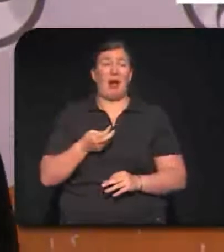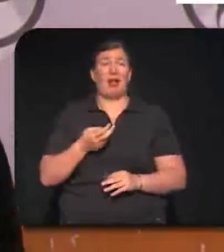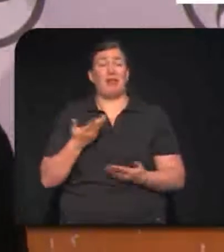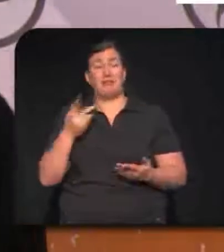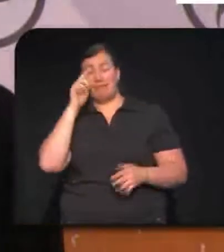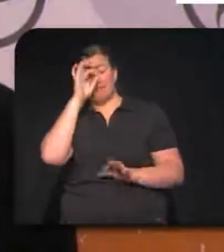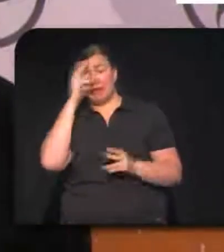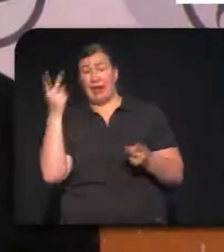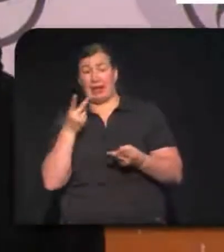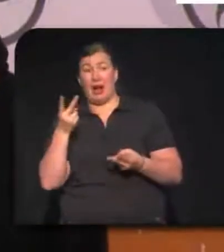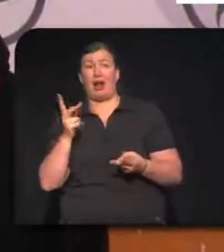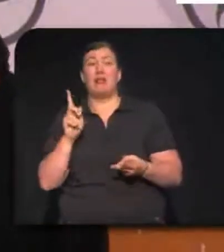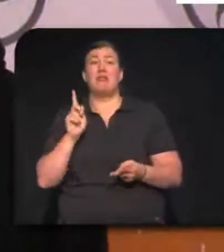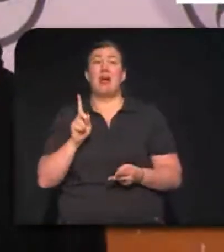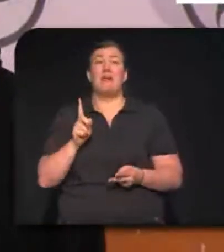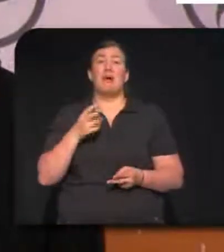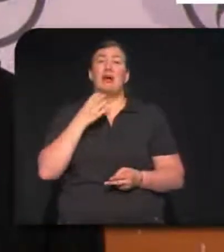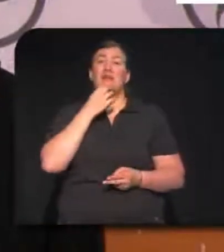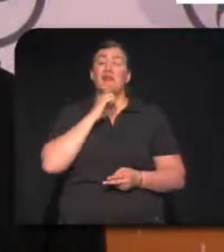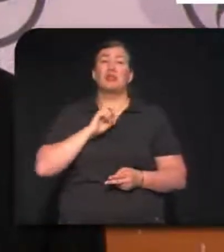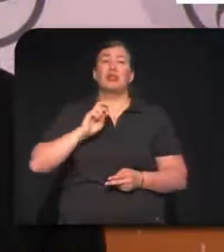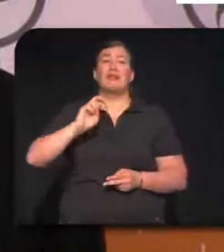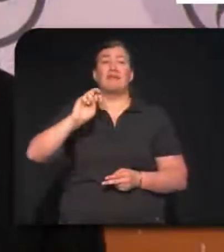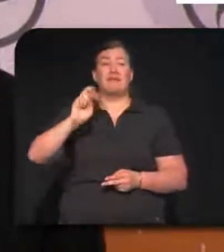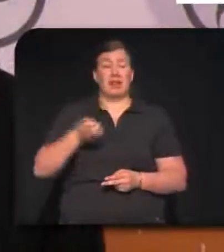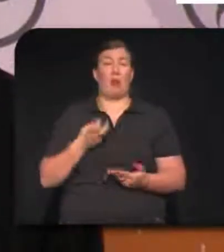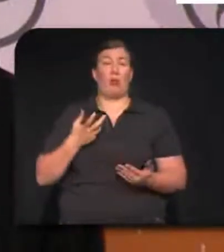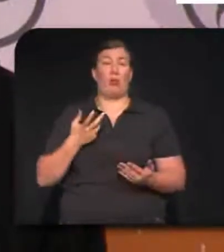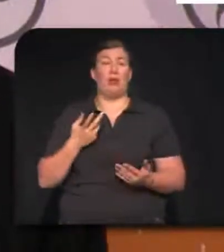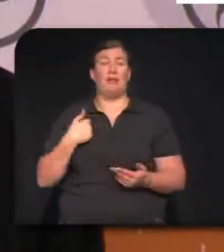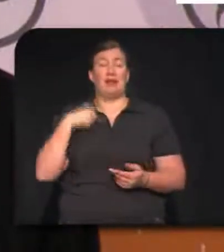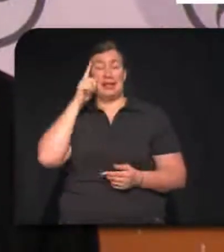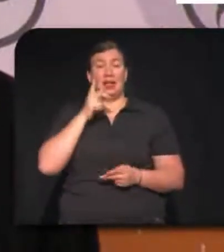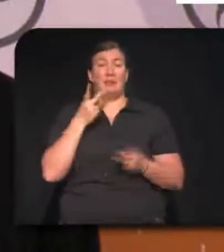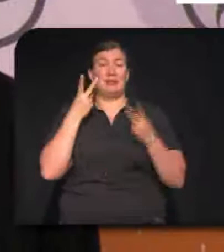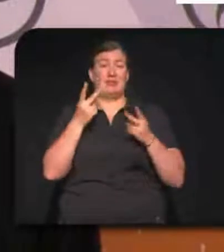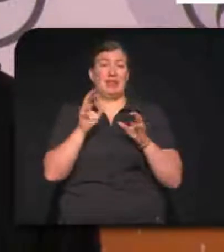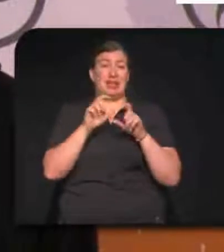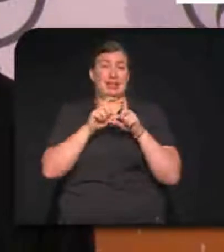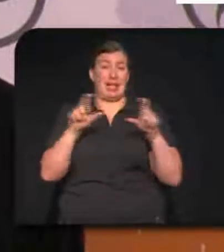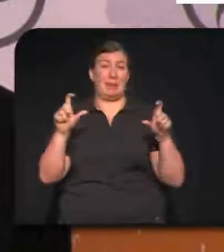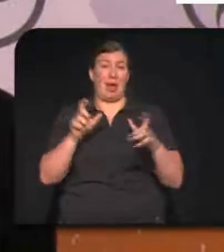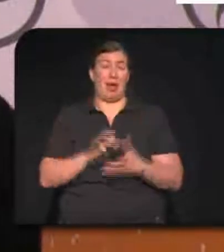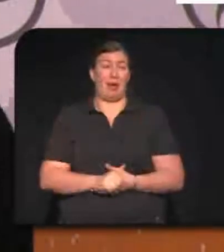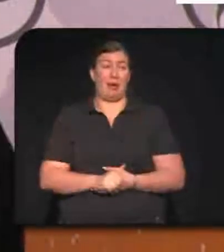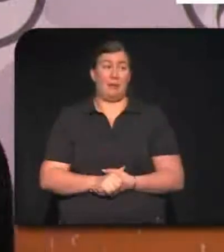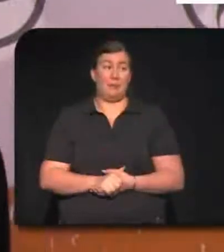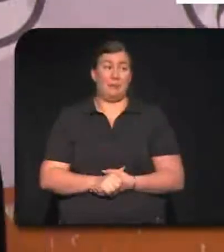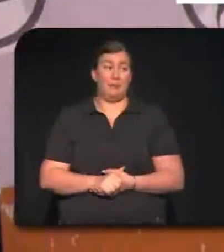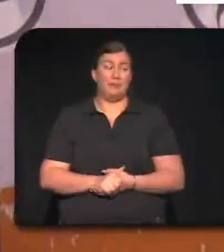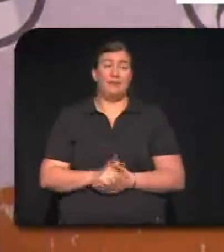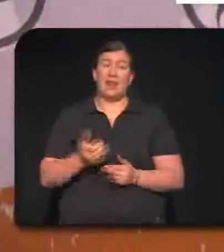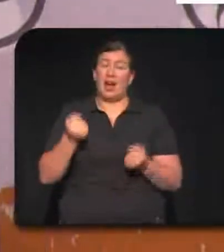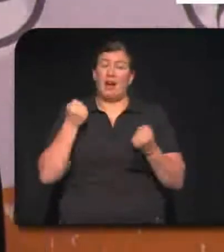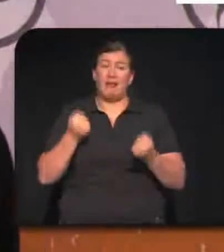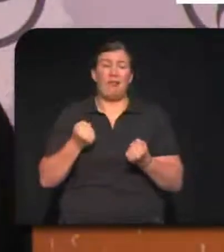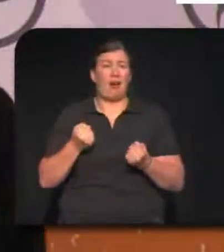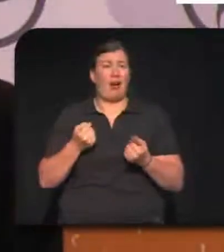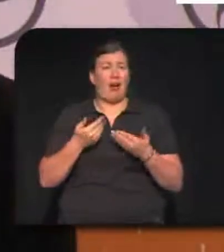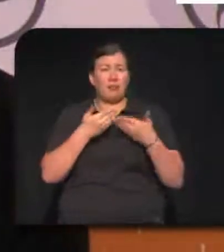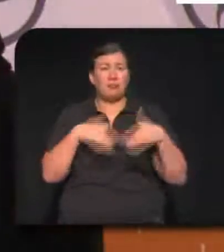machen ich finde es wichtig dass wir bei so einem wichtigen Thema wo auch die harte Fronten gibt und stark gekämpfe